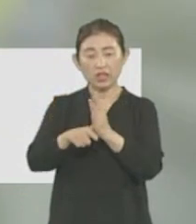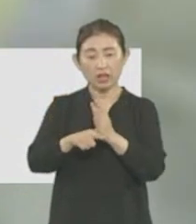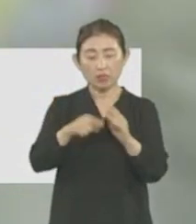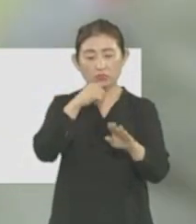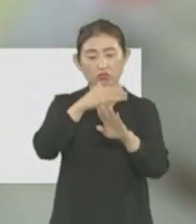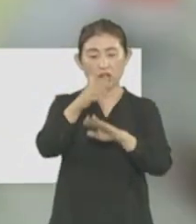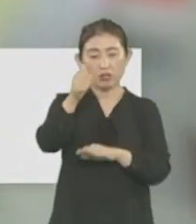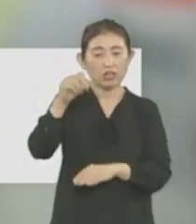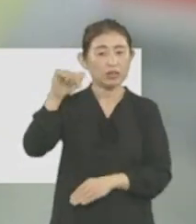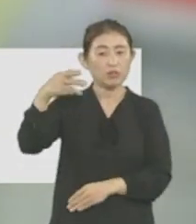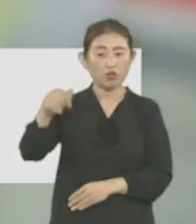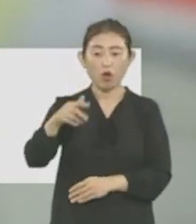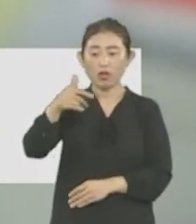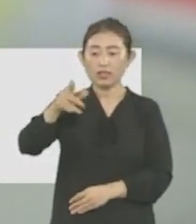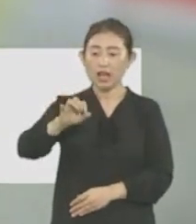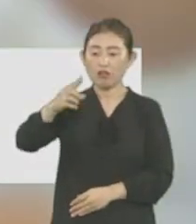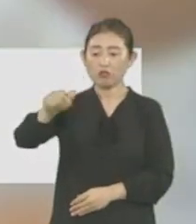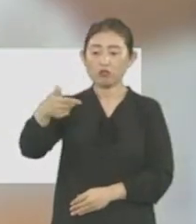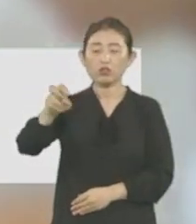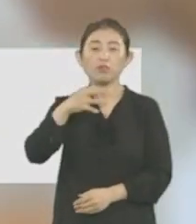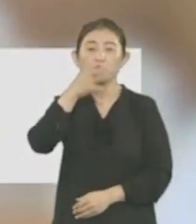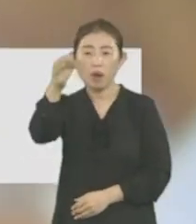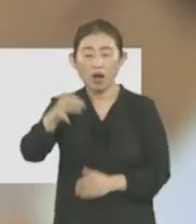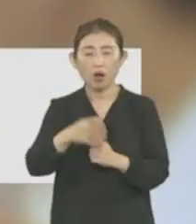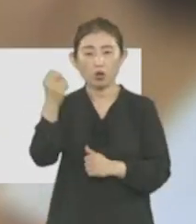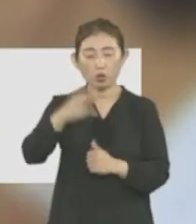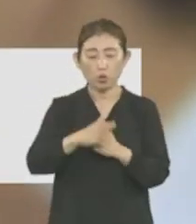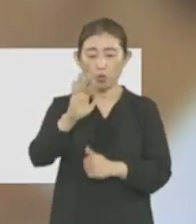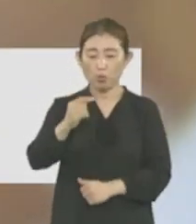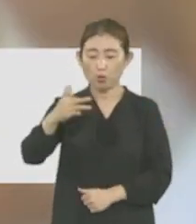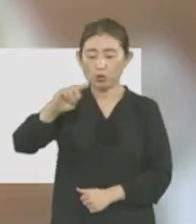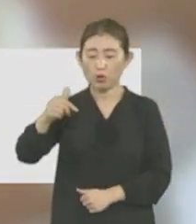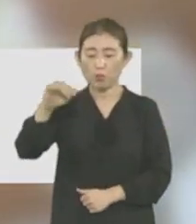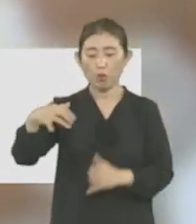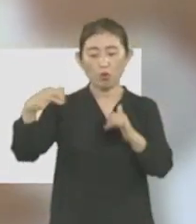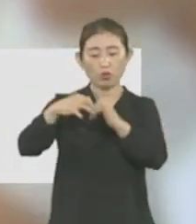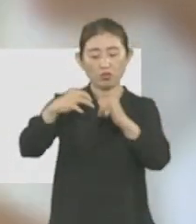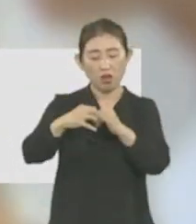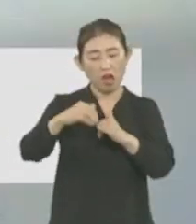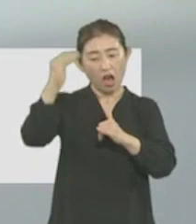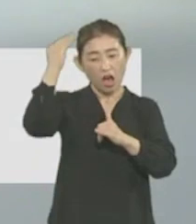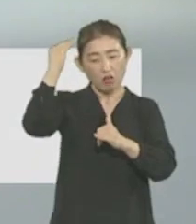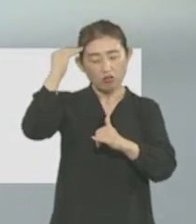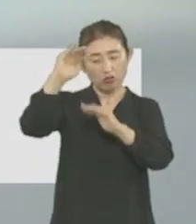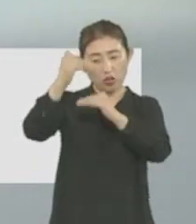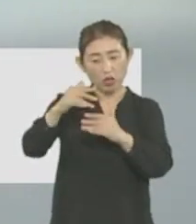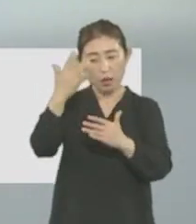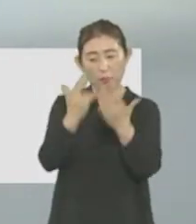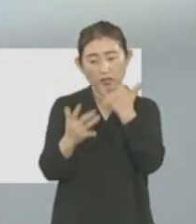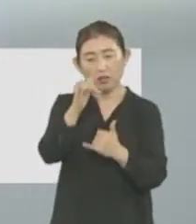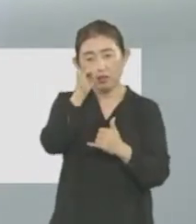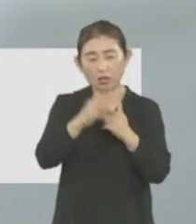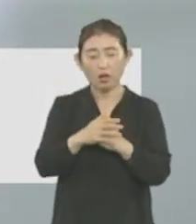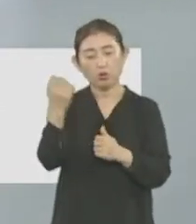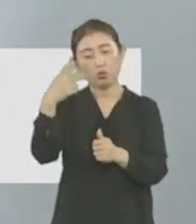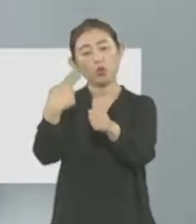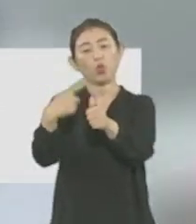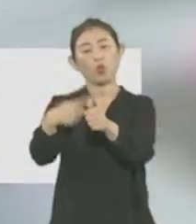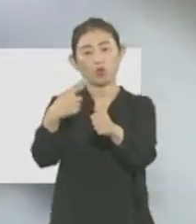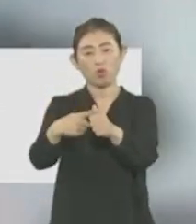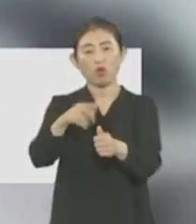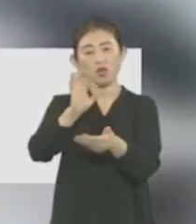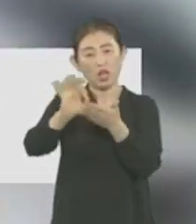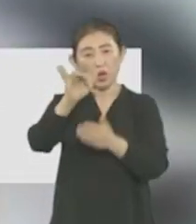장군님 이라 칭하고 김일성이 주도한 보천보 전투가 한국에서 축소됐다 는 등의 내용과 욕설을 사용했다는